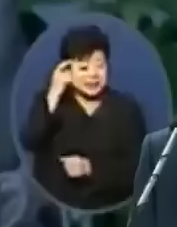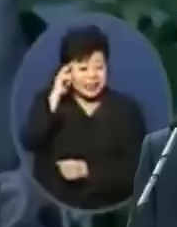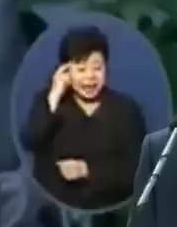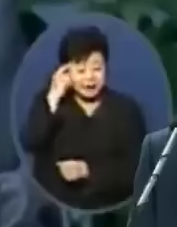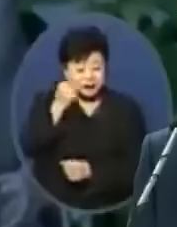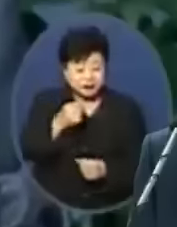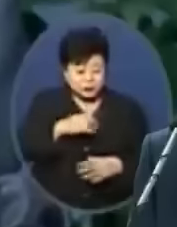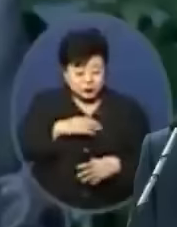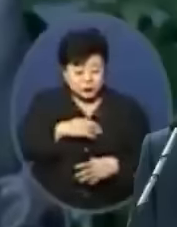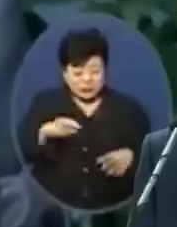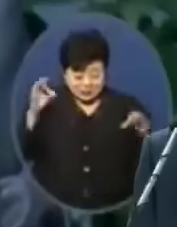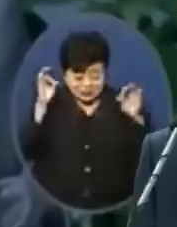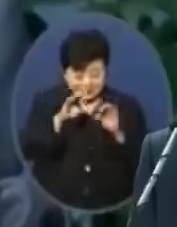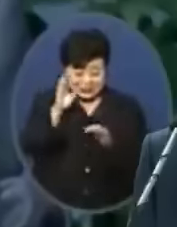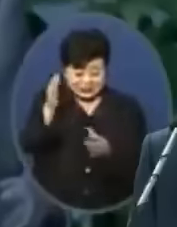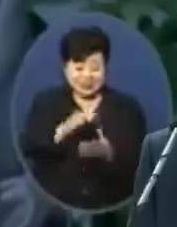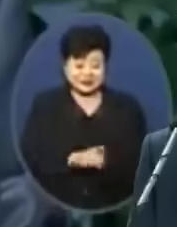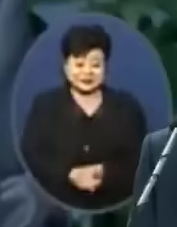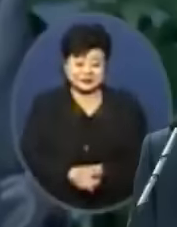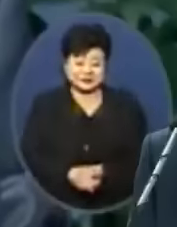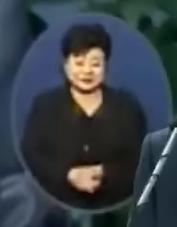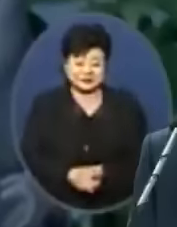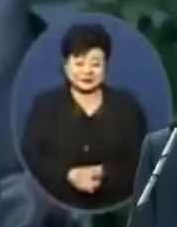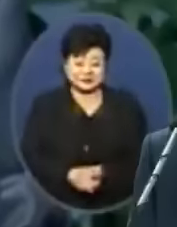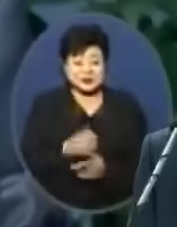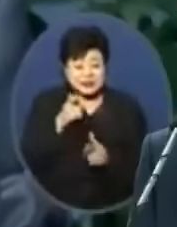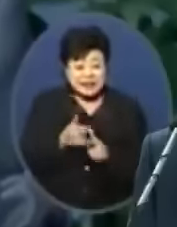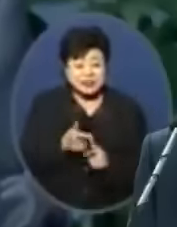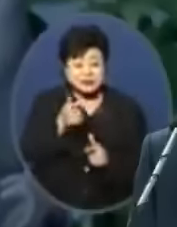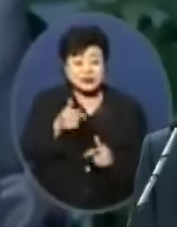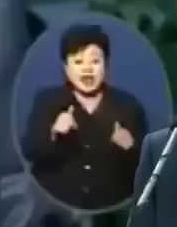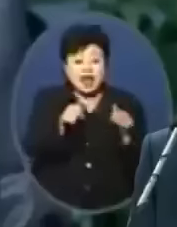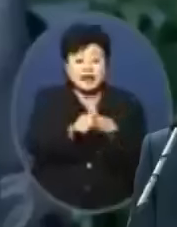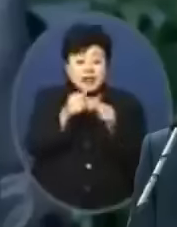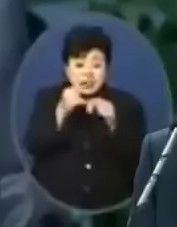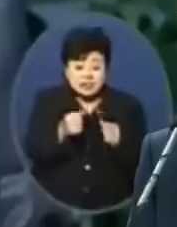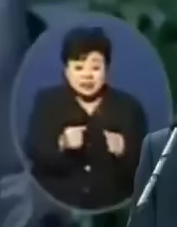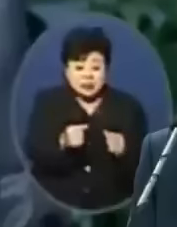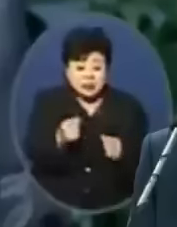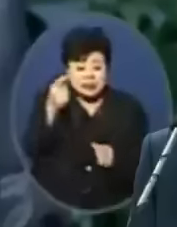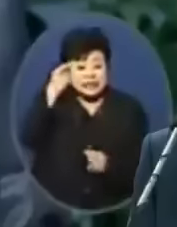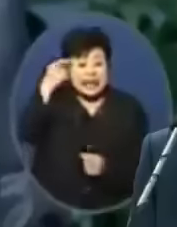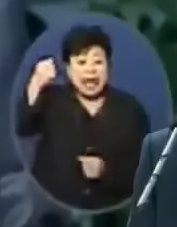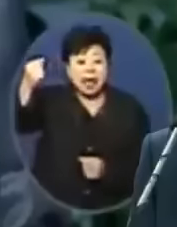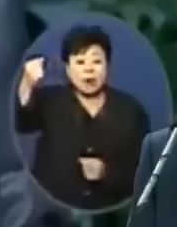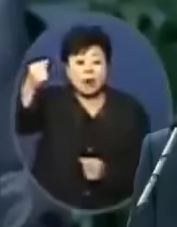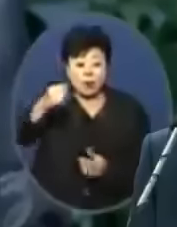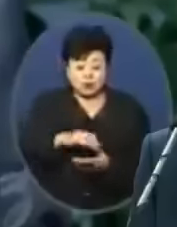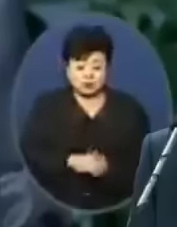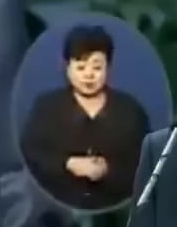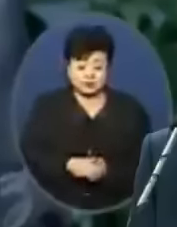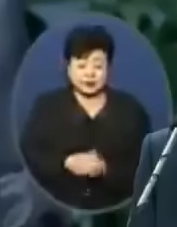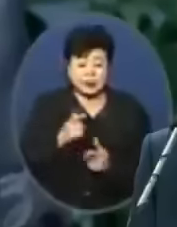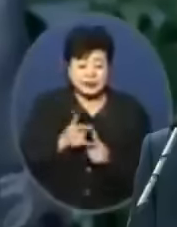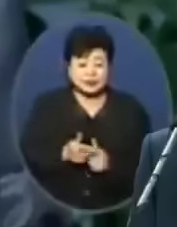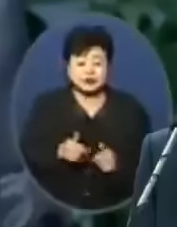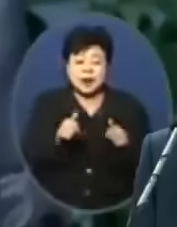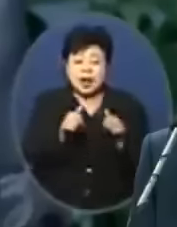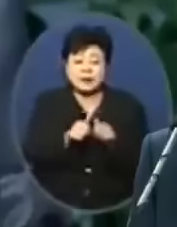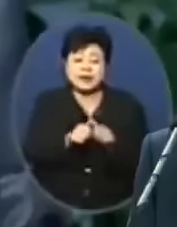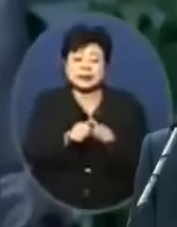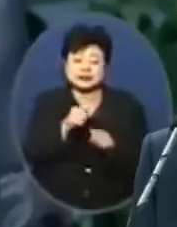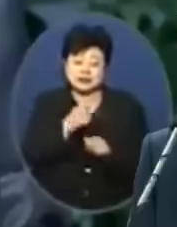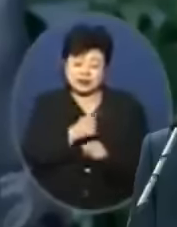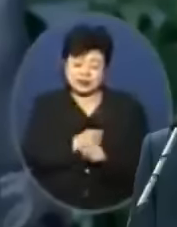생각하면 두려움이 사라지는 것입니다. 예수님이 같이 계신 것을 상상하고 예수님이 같이 계신